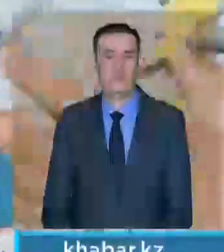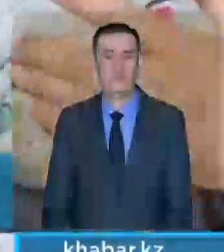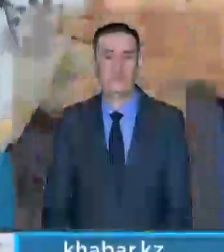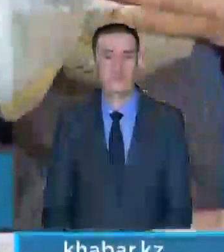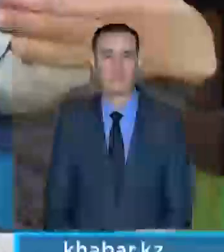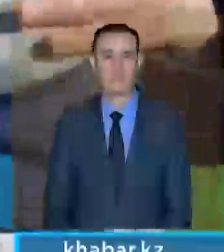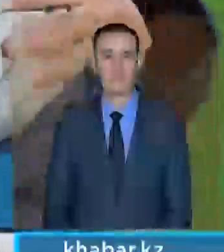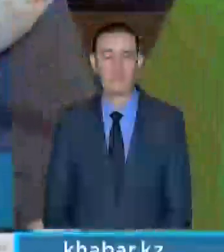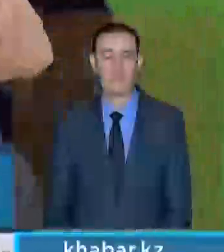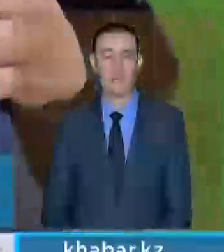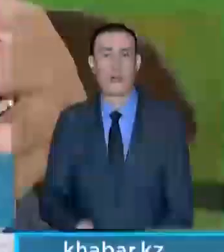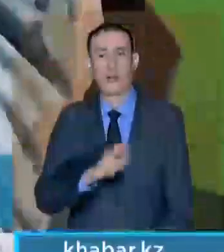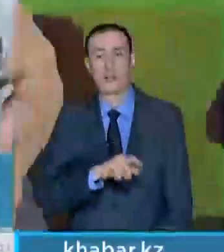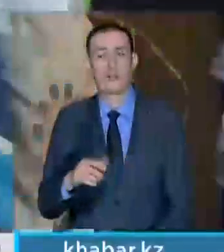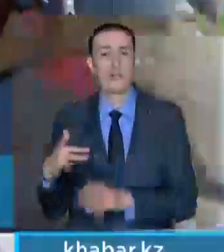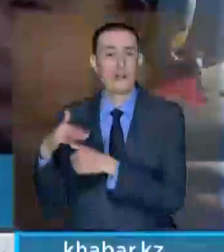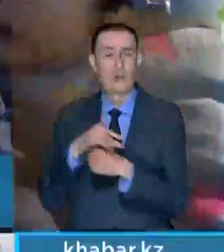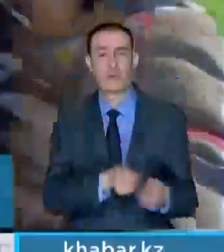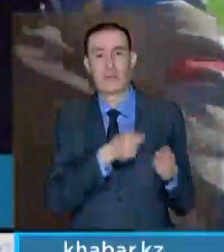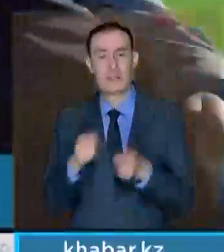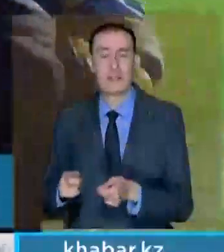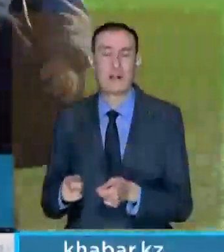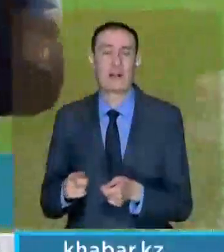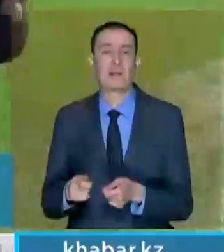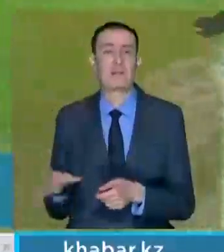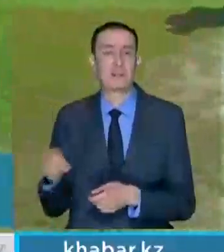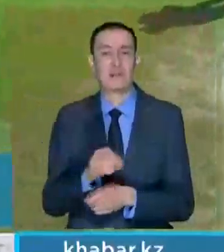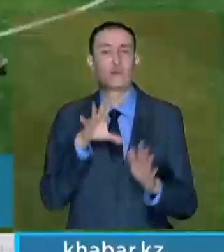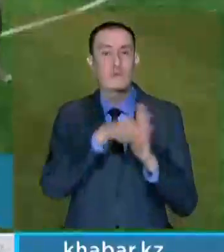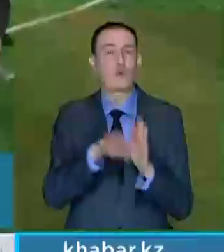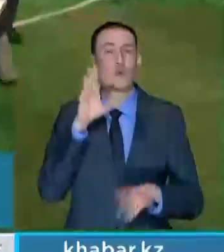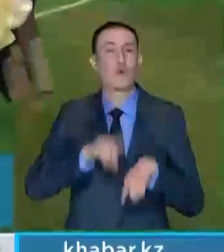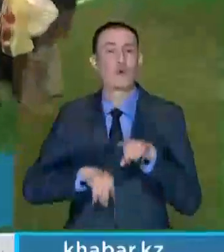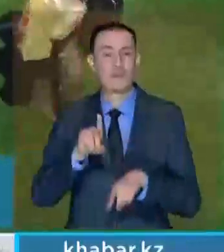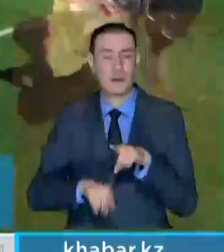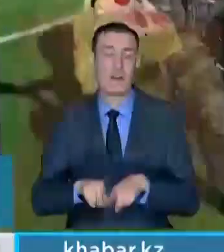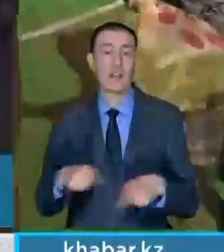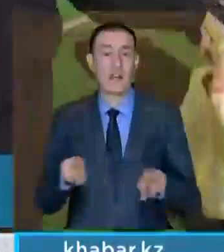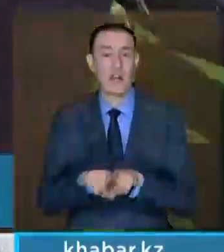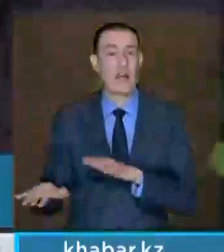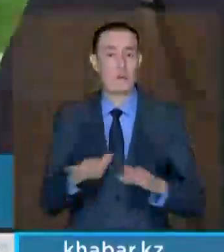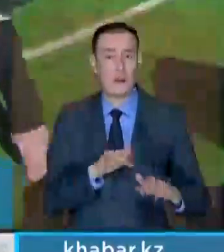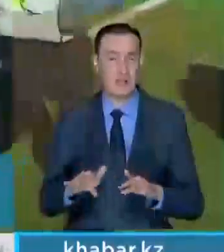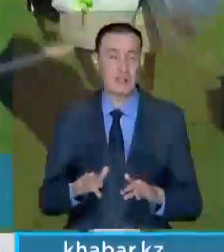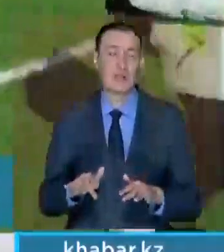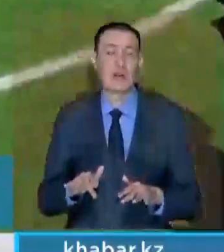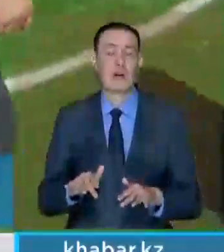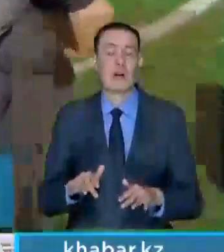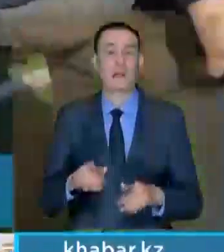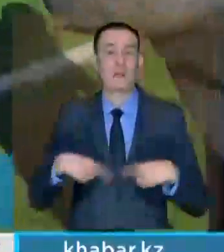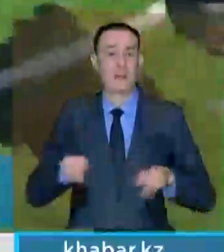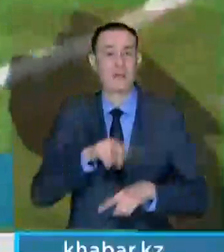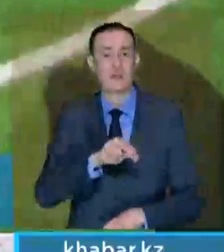порядке жителей вертолётом доставили в посёлок Амангельды все разместились у родственников подобные операции по данным специалистов